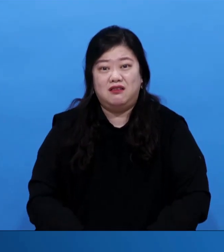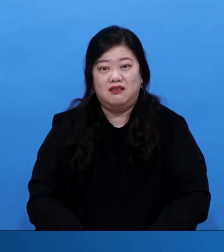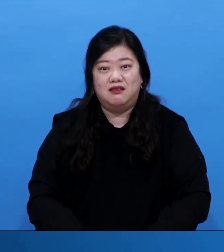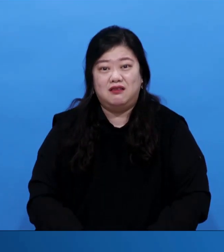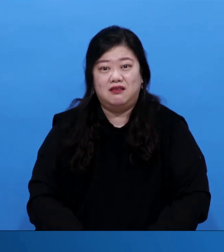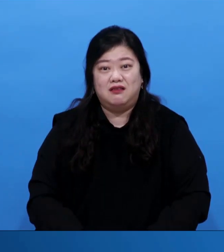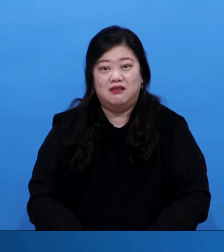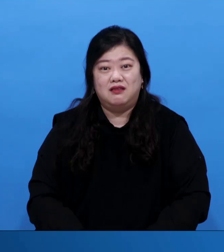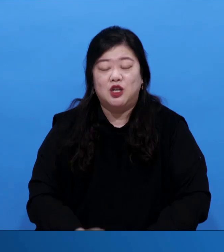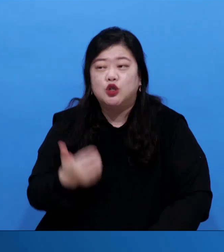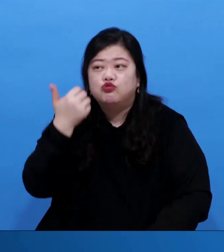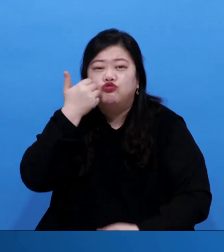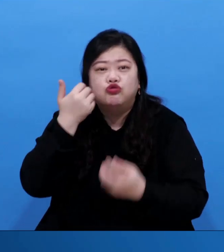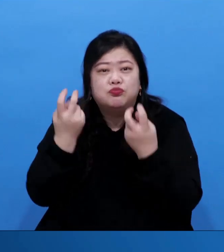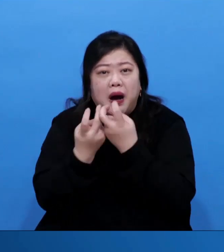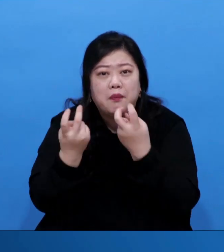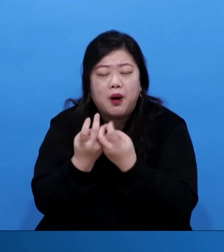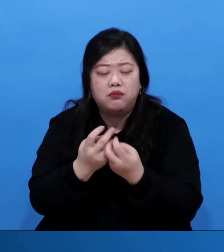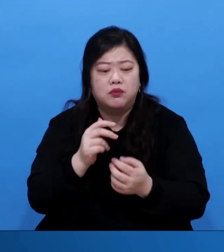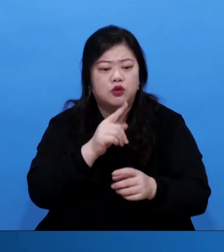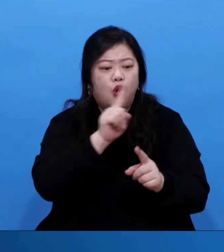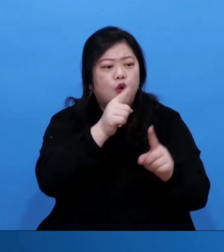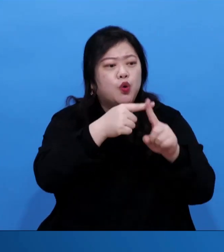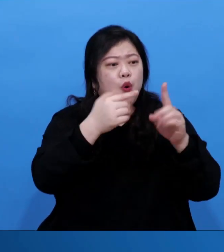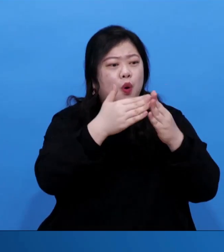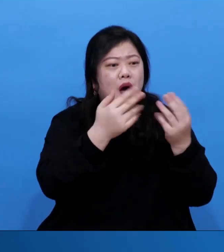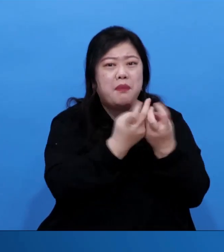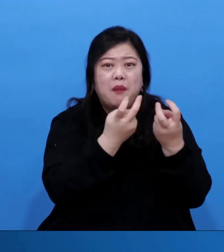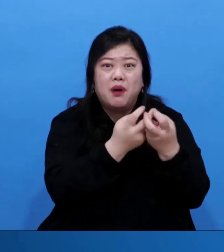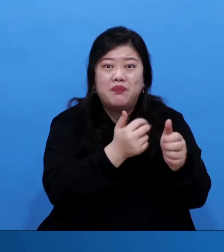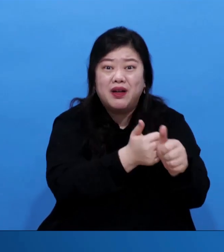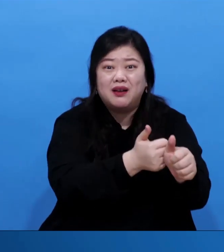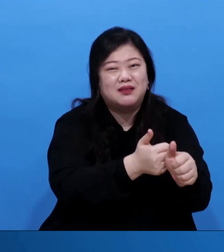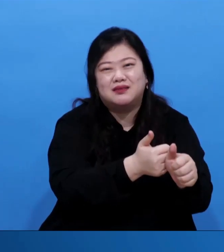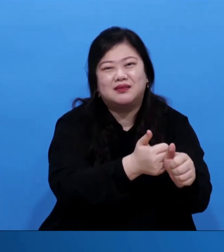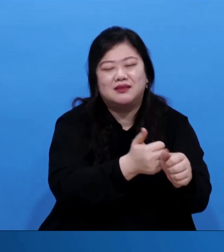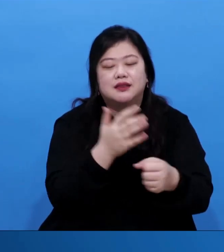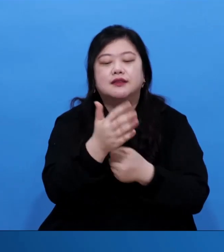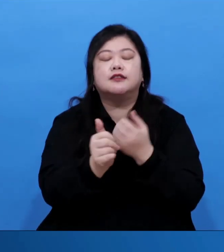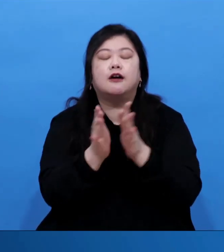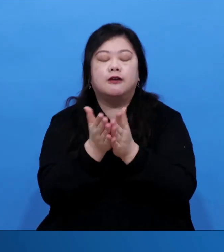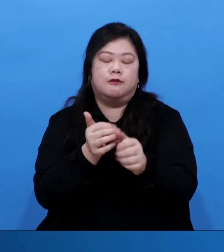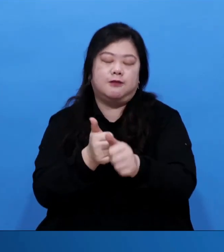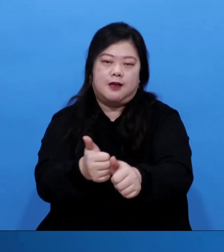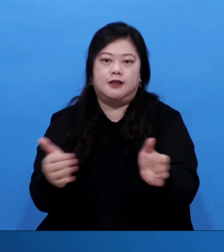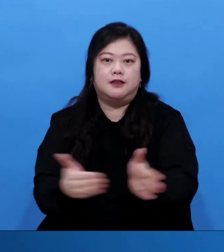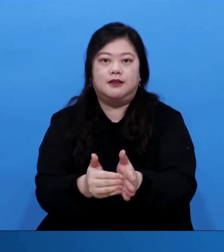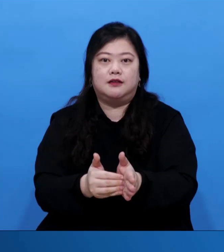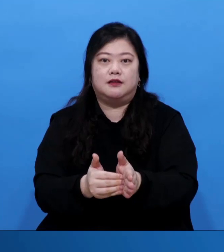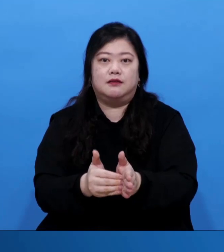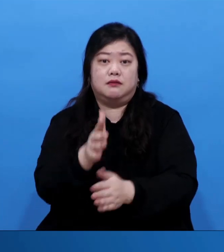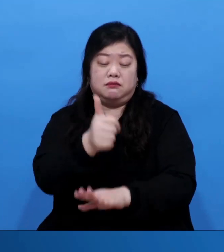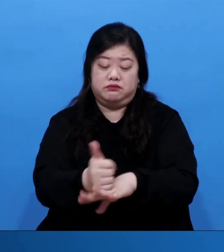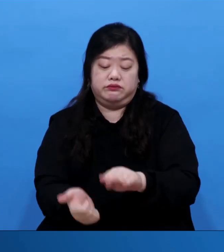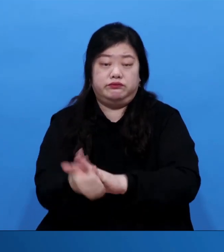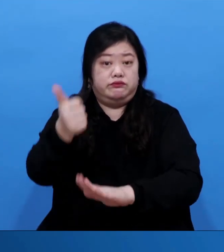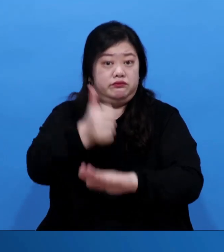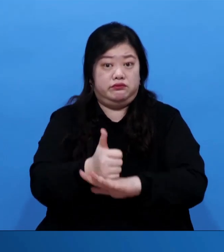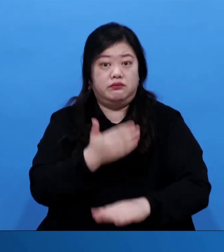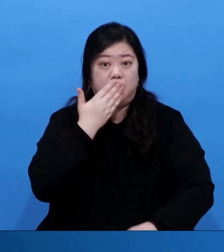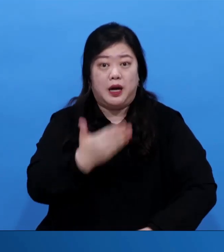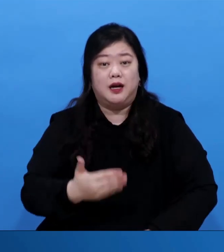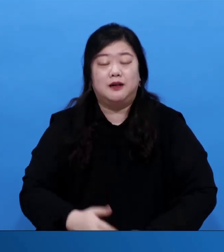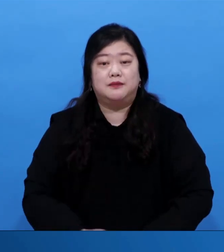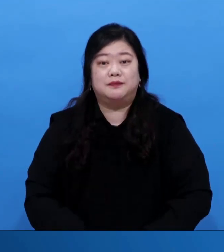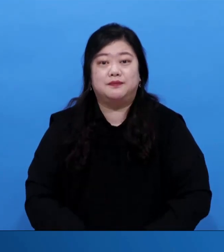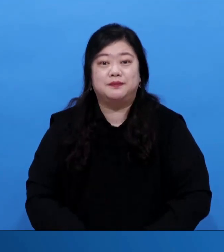해야 돼요. We have to do the way the things the way it's in the Bible. 그러면 반드시 승리합니다. Then absolutely you will succeed.